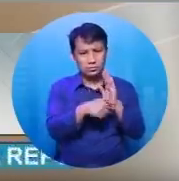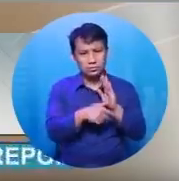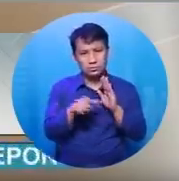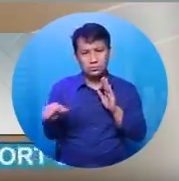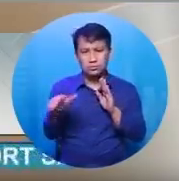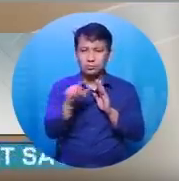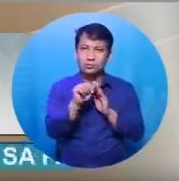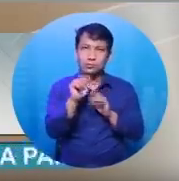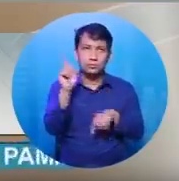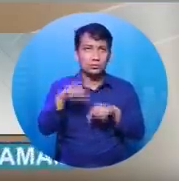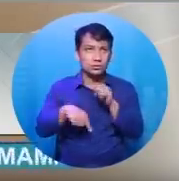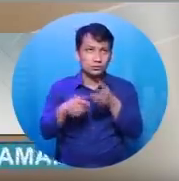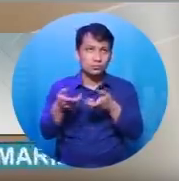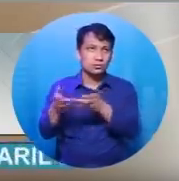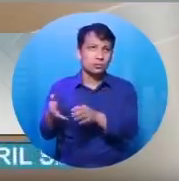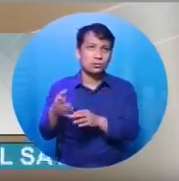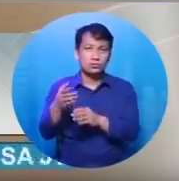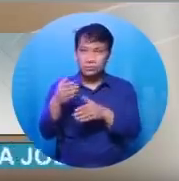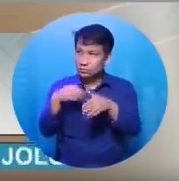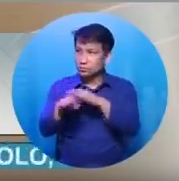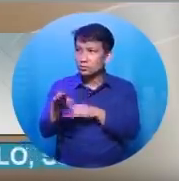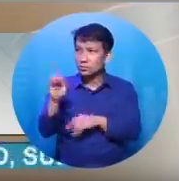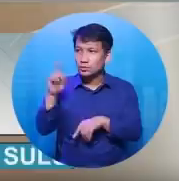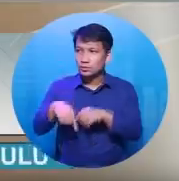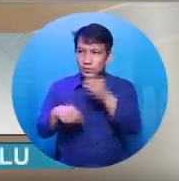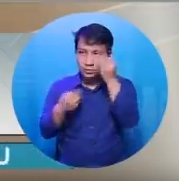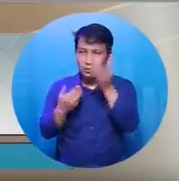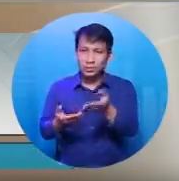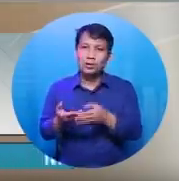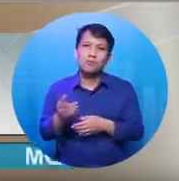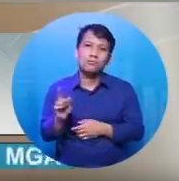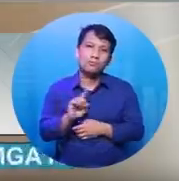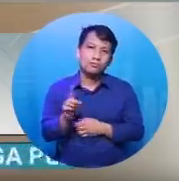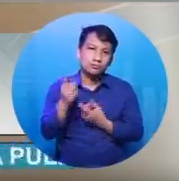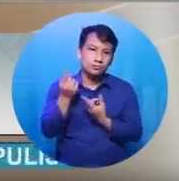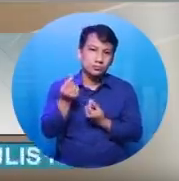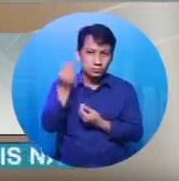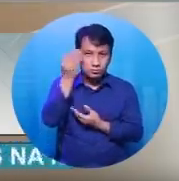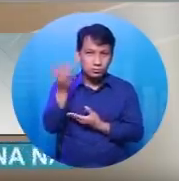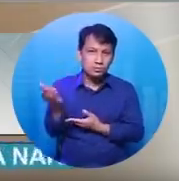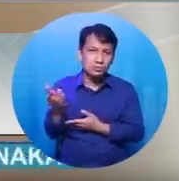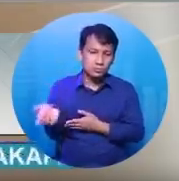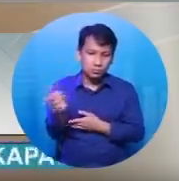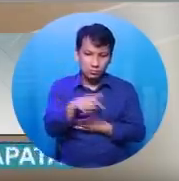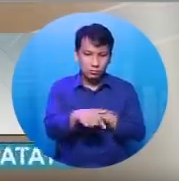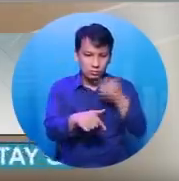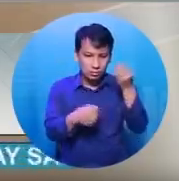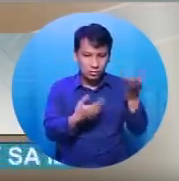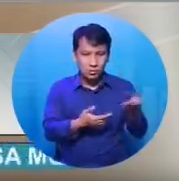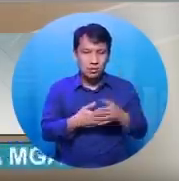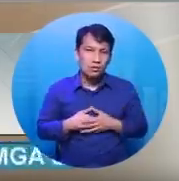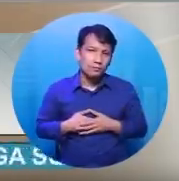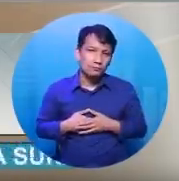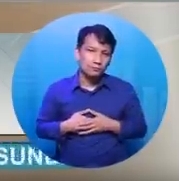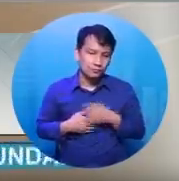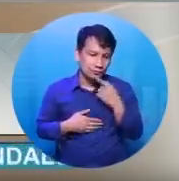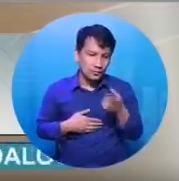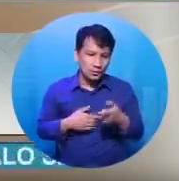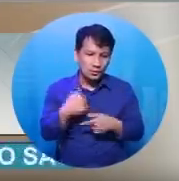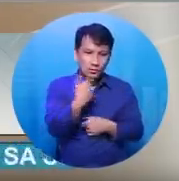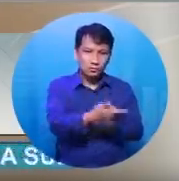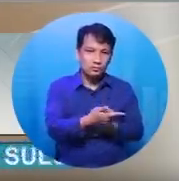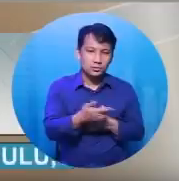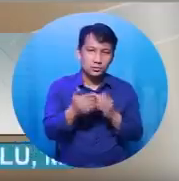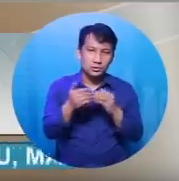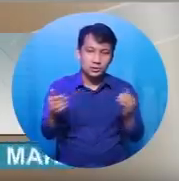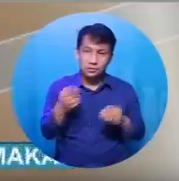Total, hindi naman pala pinapayagang pumasok yung FRA. Then, the abogado siguro na taga roon, kalahin nila,